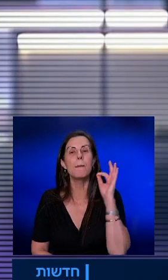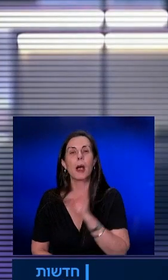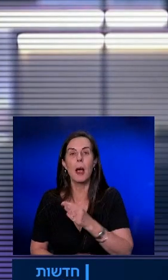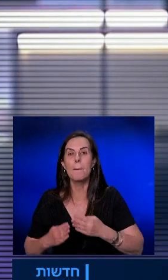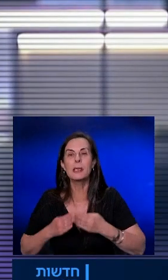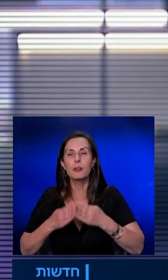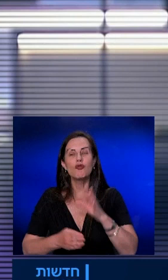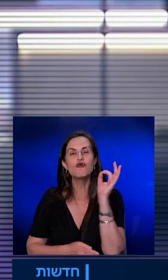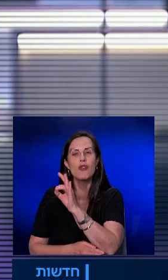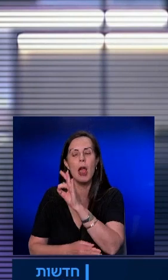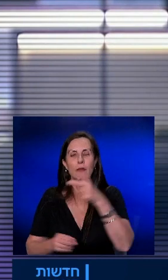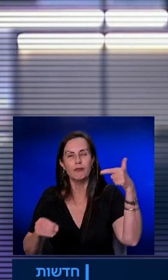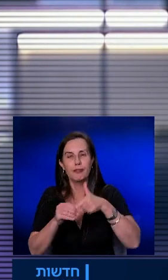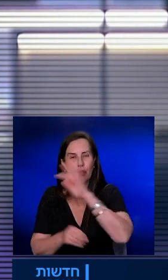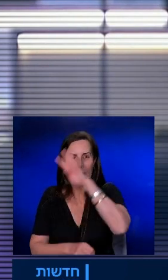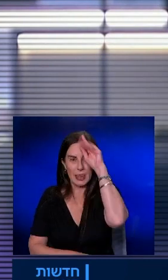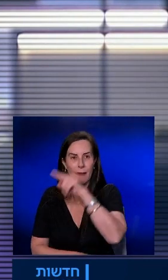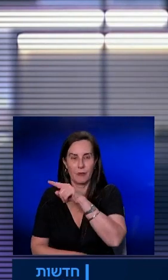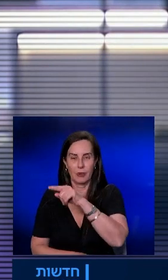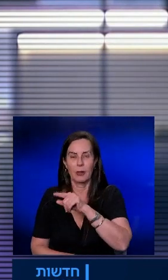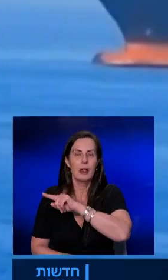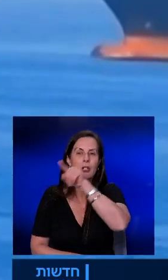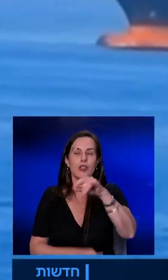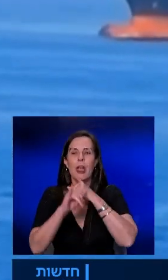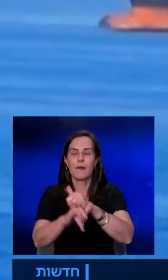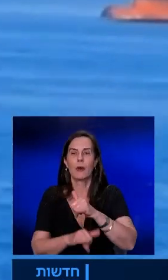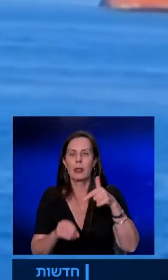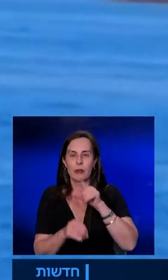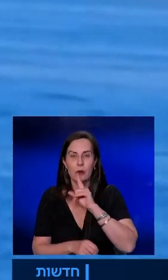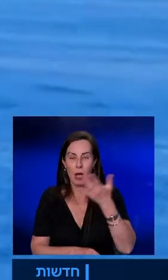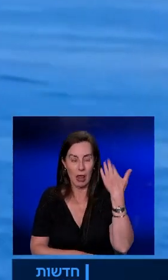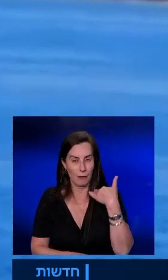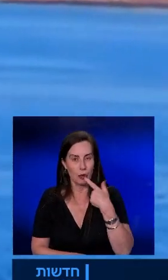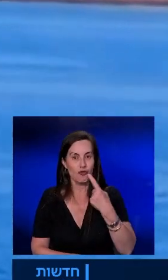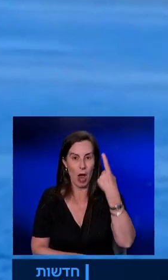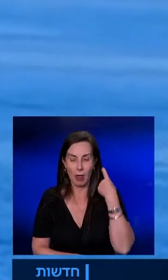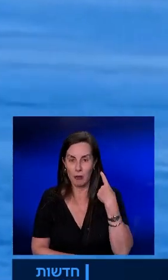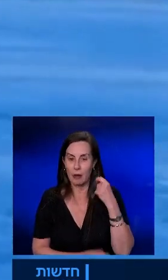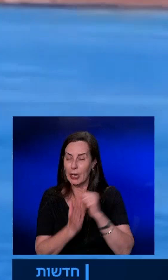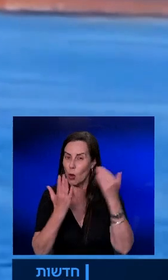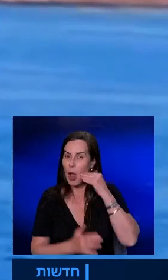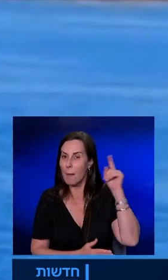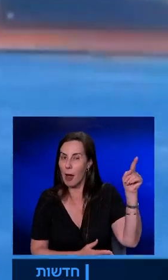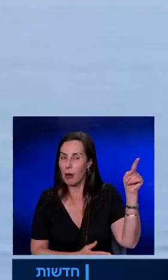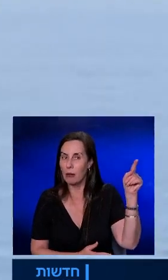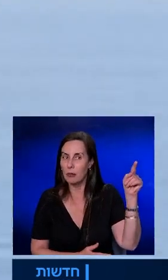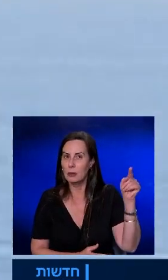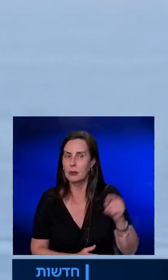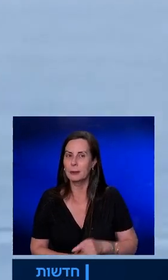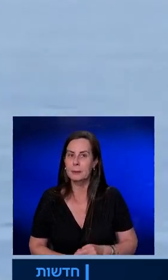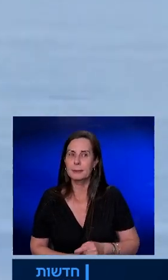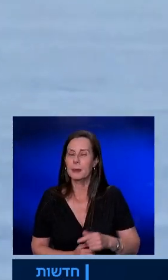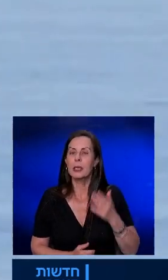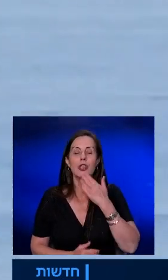פגעה בספינות איראניות שהעבירו נפט לסוריה. לפני קצת יותר משנה דיווח העיתון האמריקני וול סטריט ג'ורנל שחיל